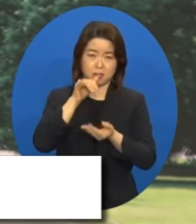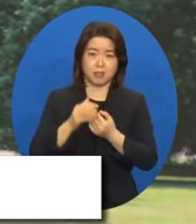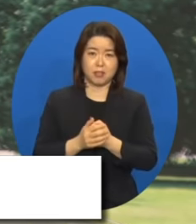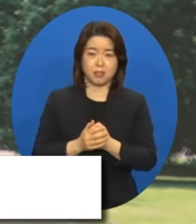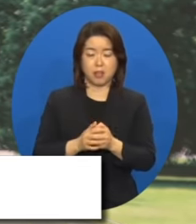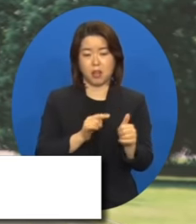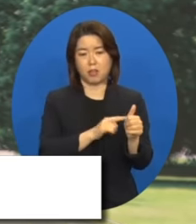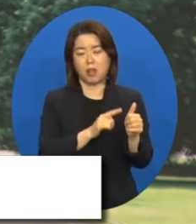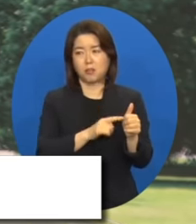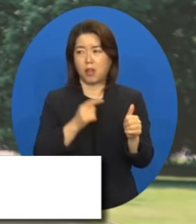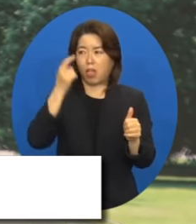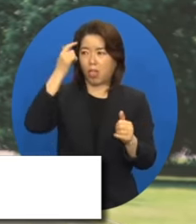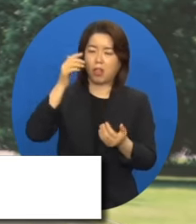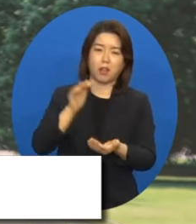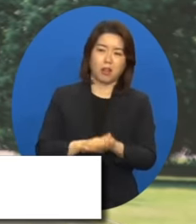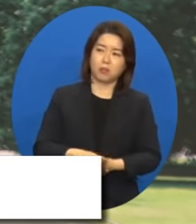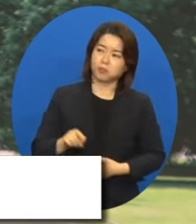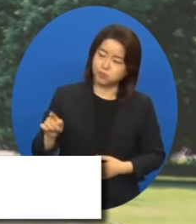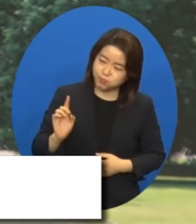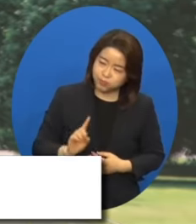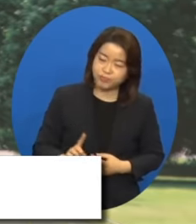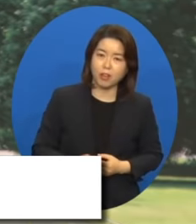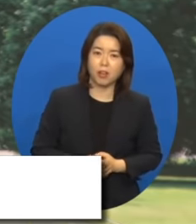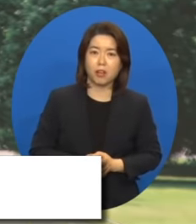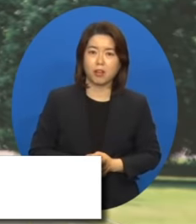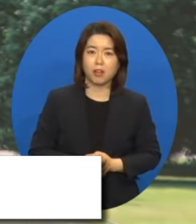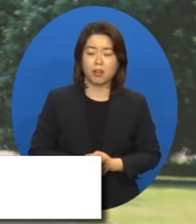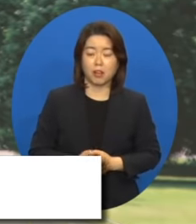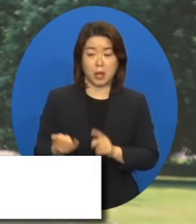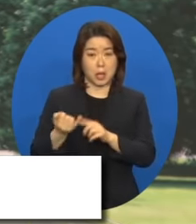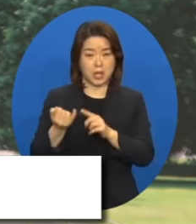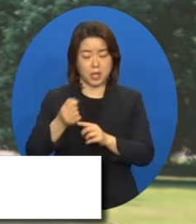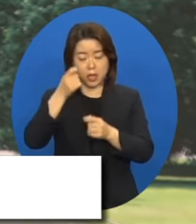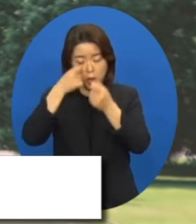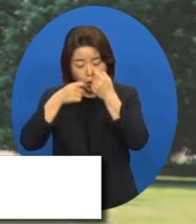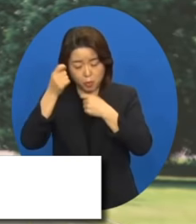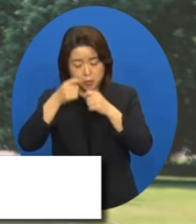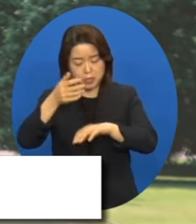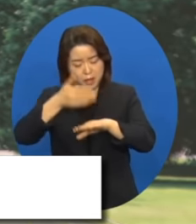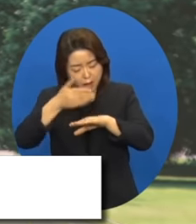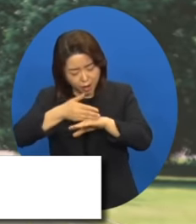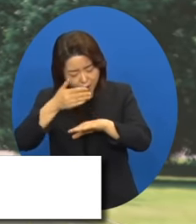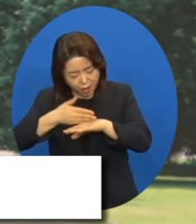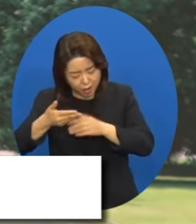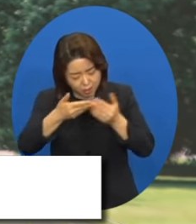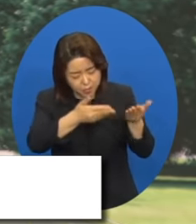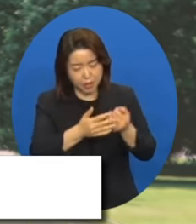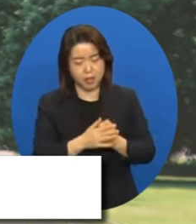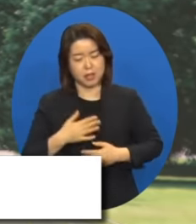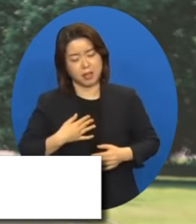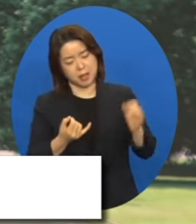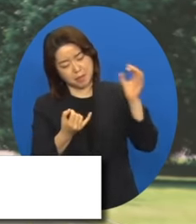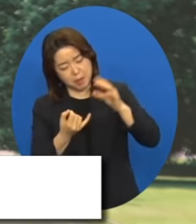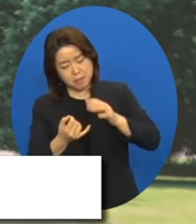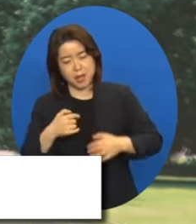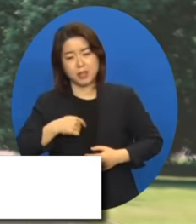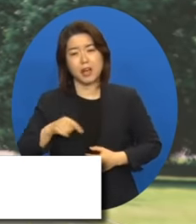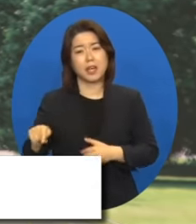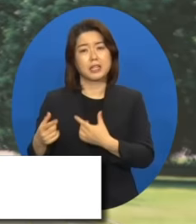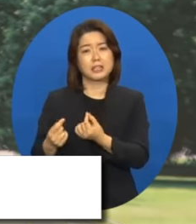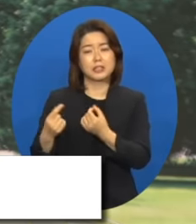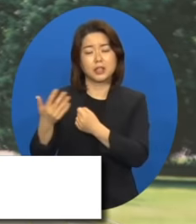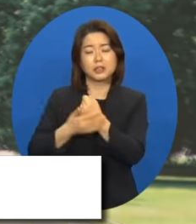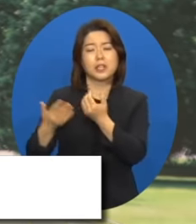남편이 어이가 없어요. 너무 감사, 울면서 너무 감사하다. 나를 핍박해 줘서 내가 이런 은혜를